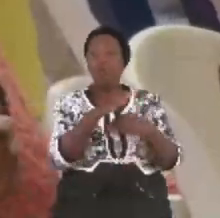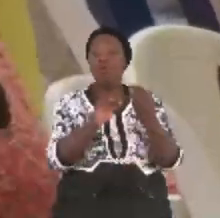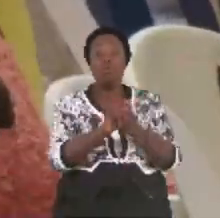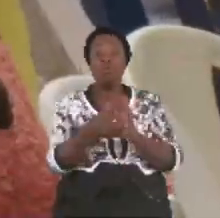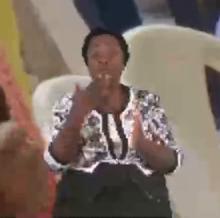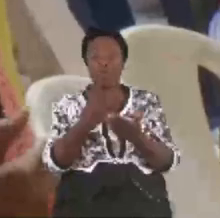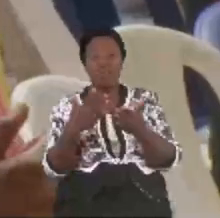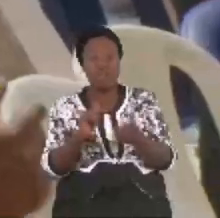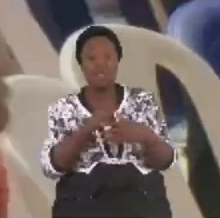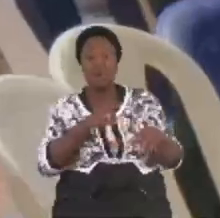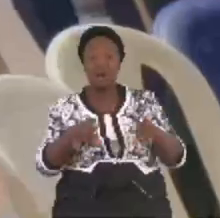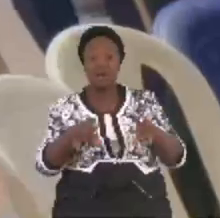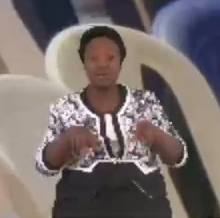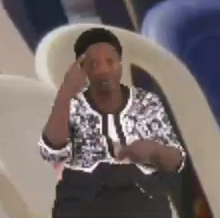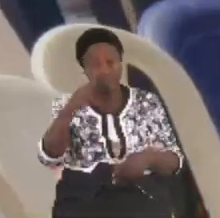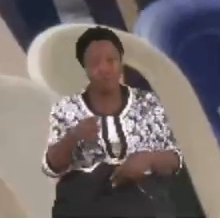donner.